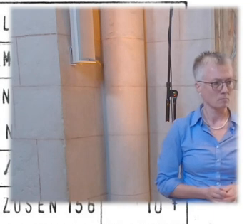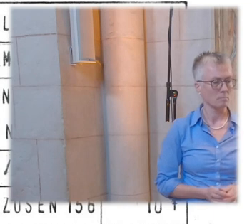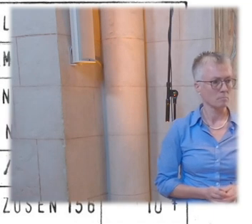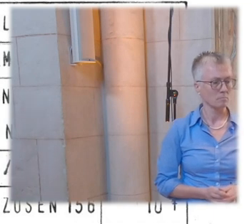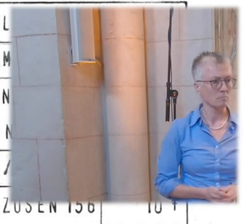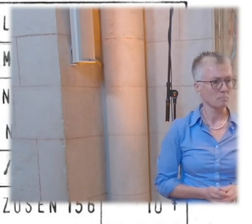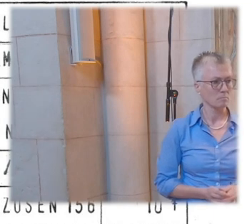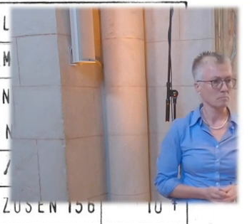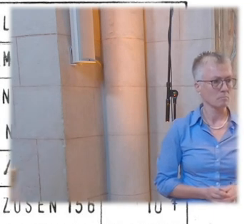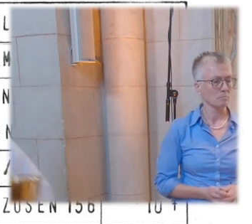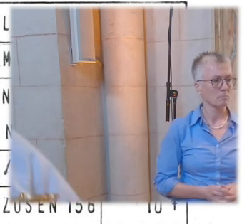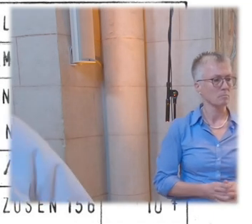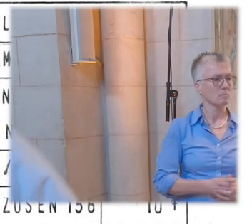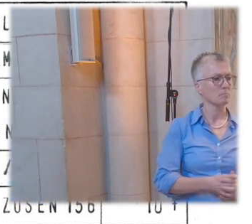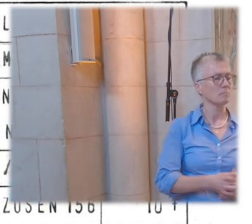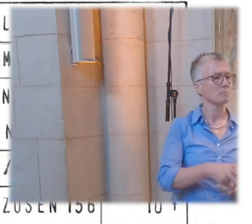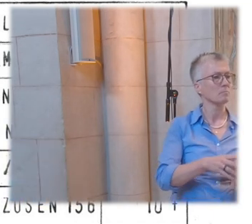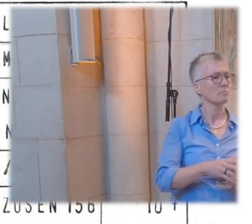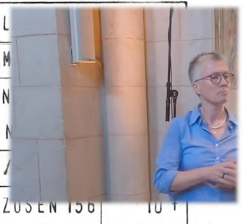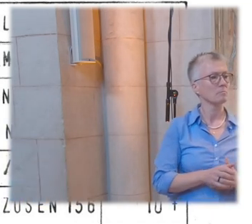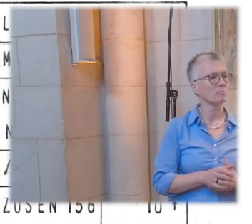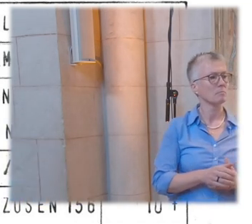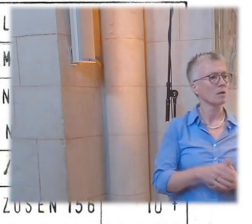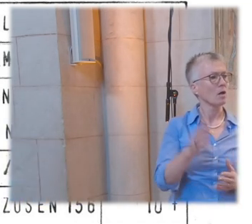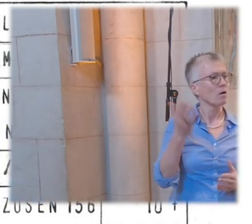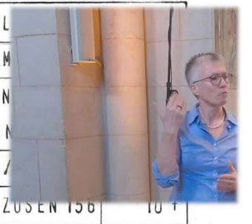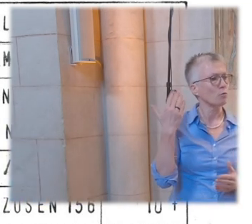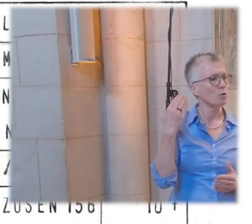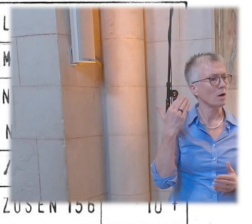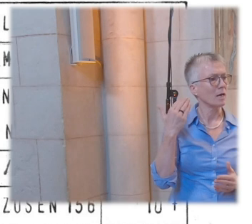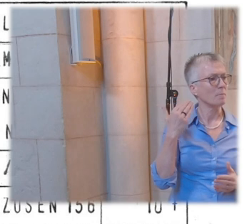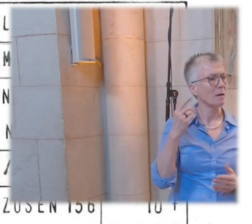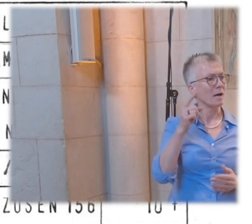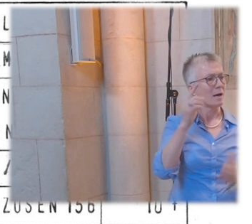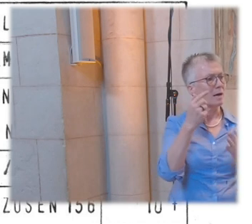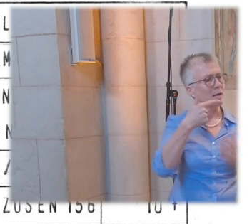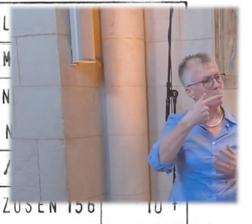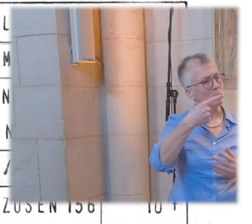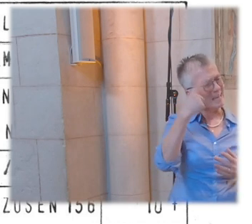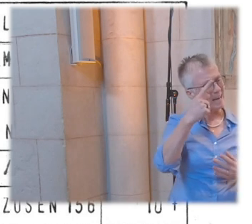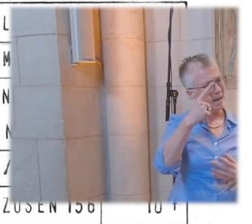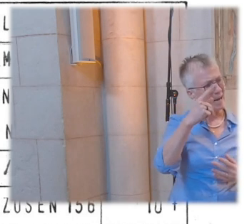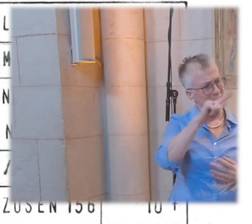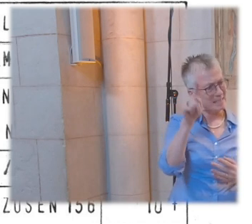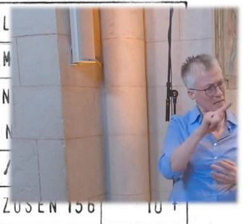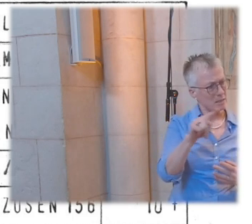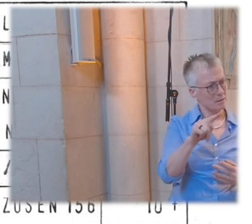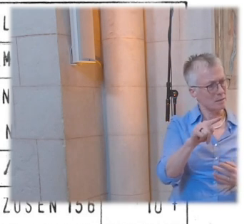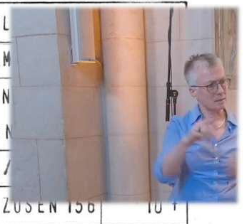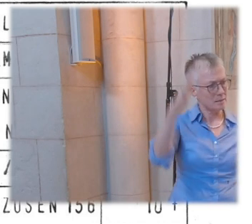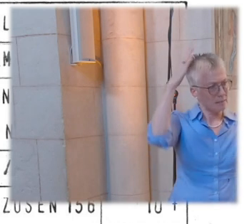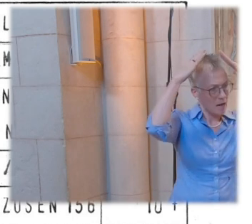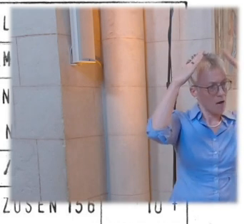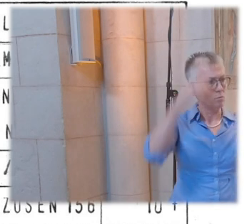um nur einige zu nennen, und natürlich auch Josef Kentenich, der Palutiner, mit Richard